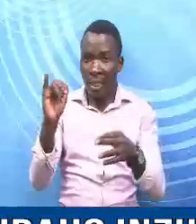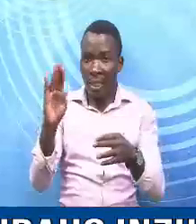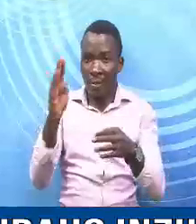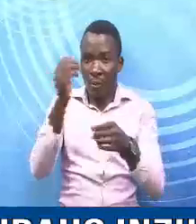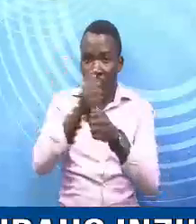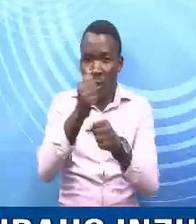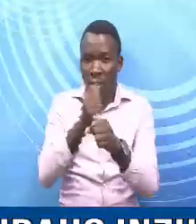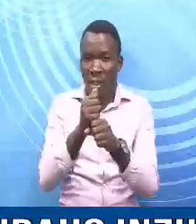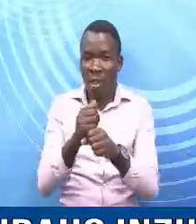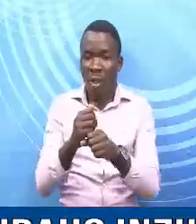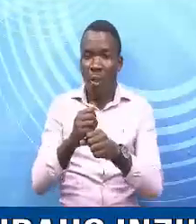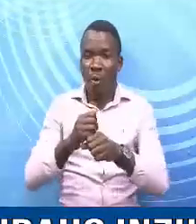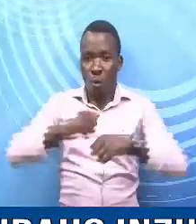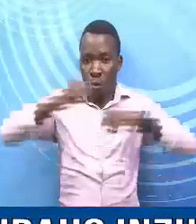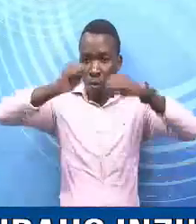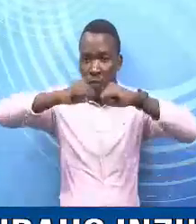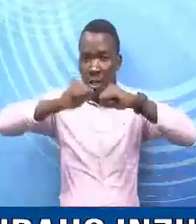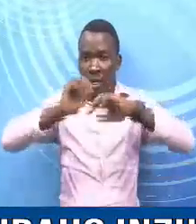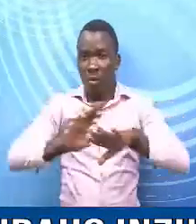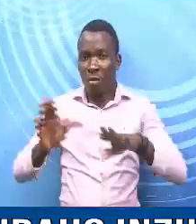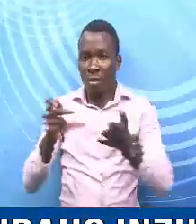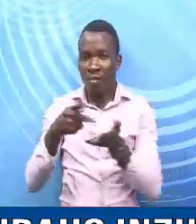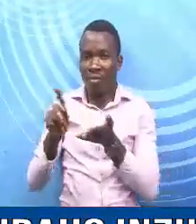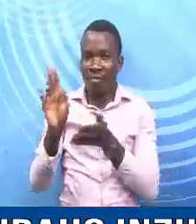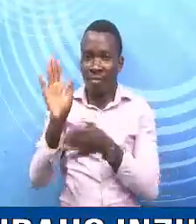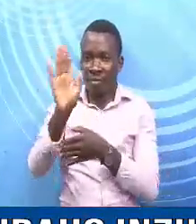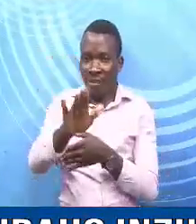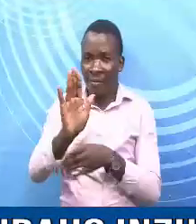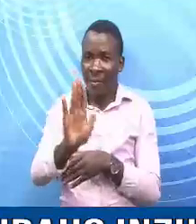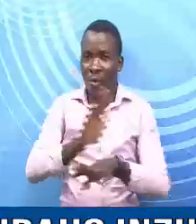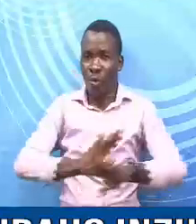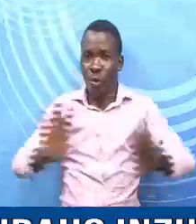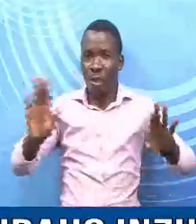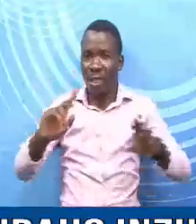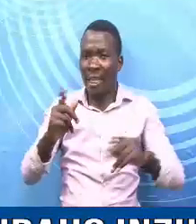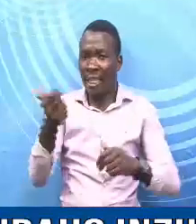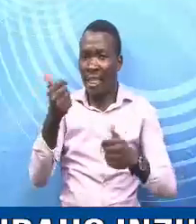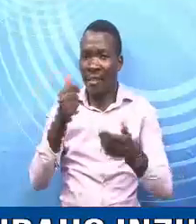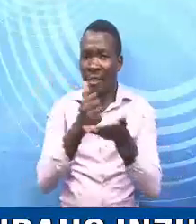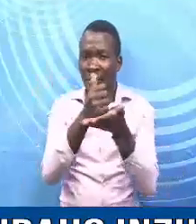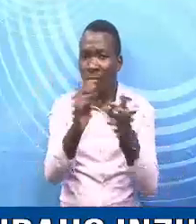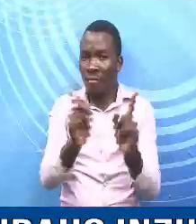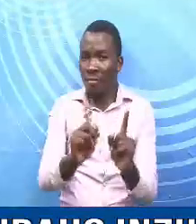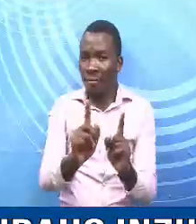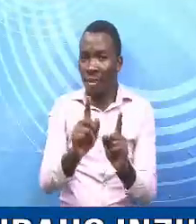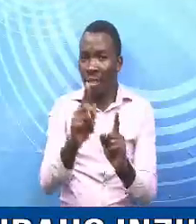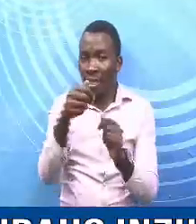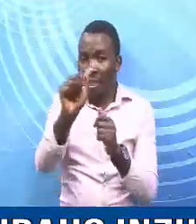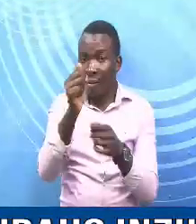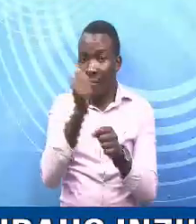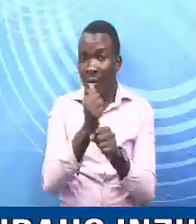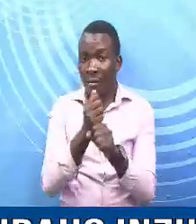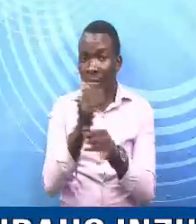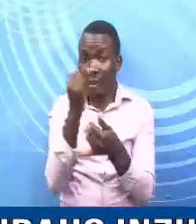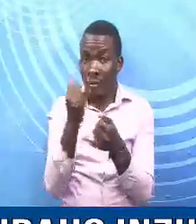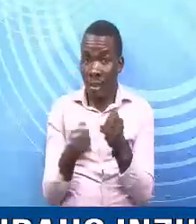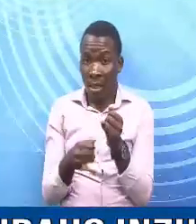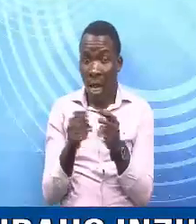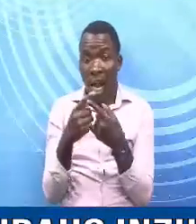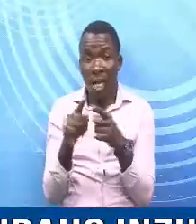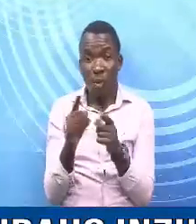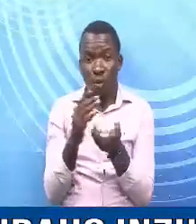ni ukubumvikanisha bishoboka bakabishyura ibyanyu nicyo kire nta kindi bazabakorera ibyo nabyo byarakozwe